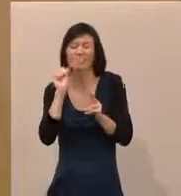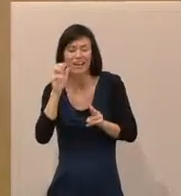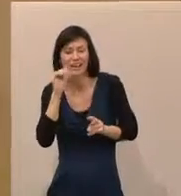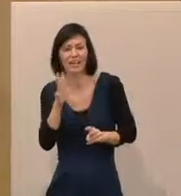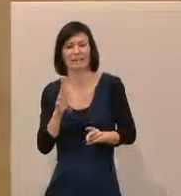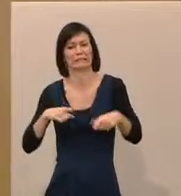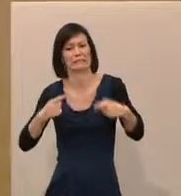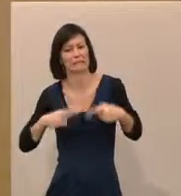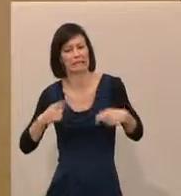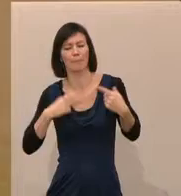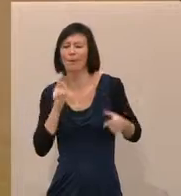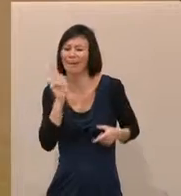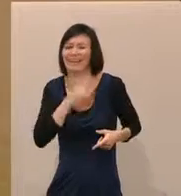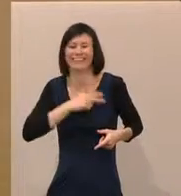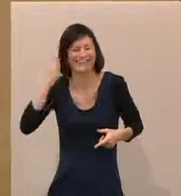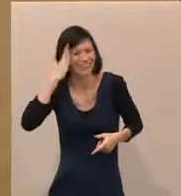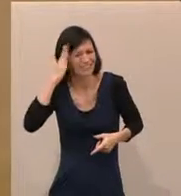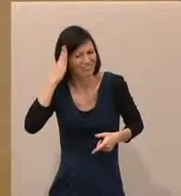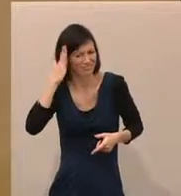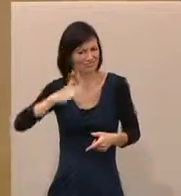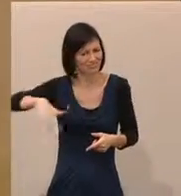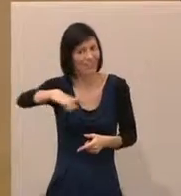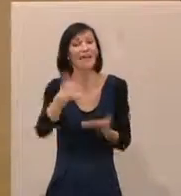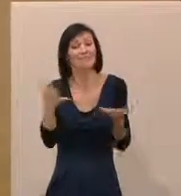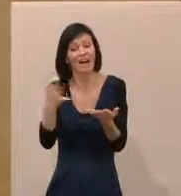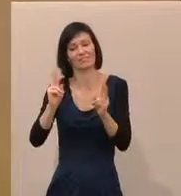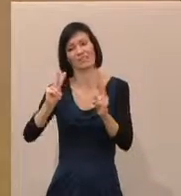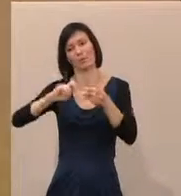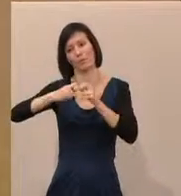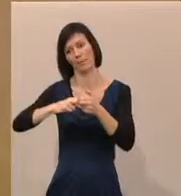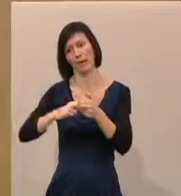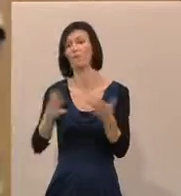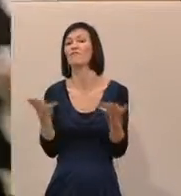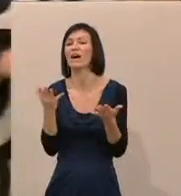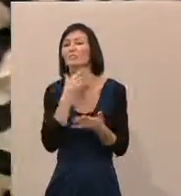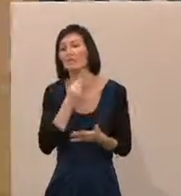zusammen, die hier Hilfe benötigen, denn die wissen wirklich, was Frauen dringend brauchen.